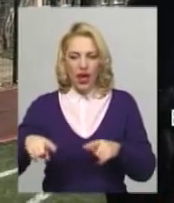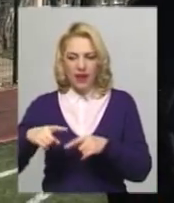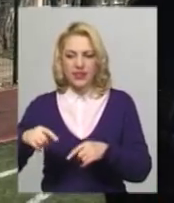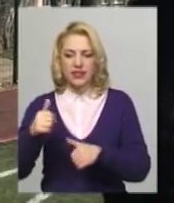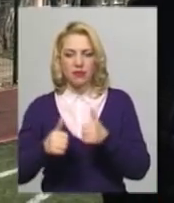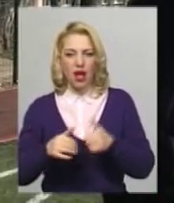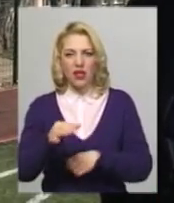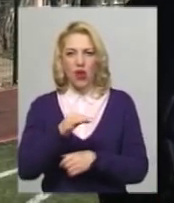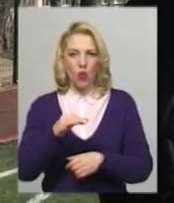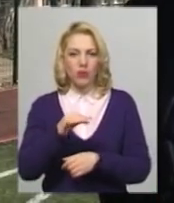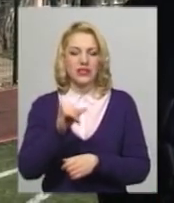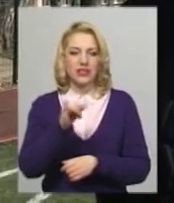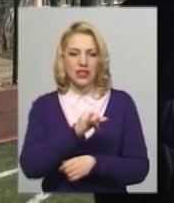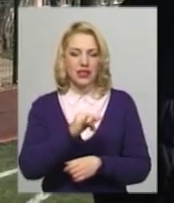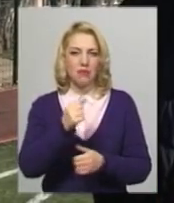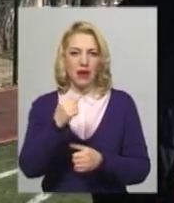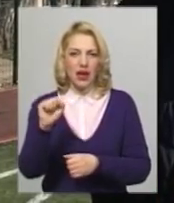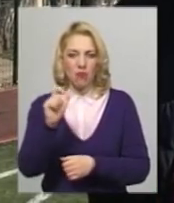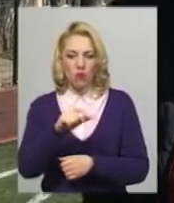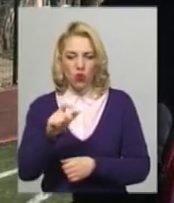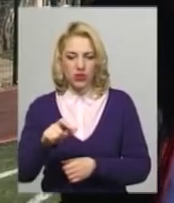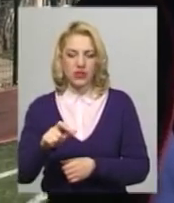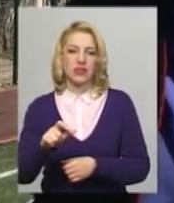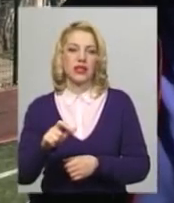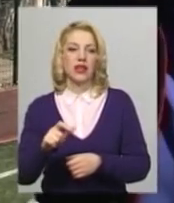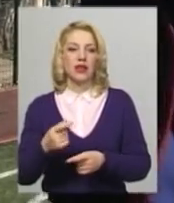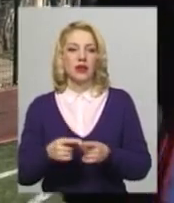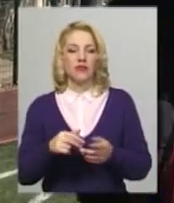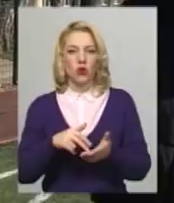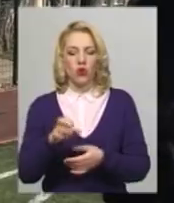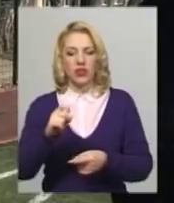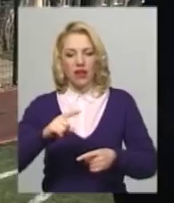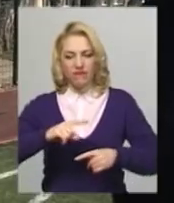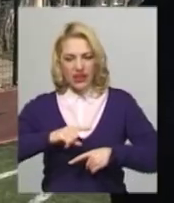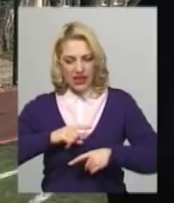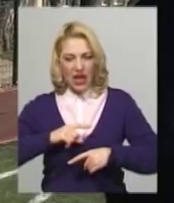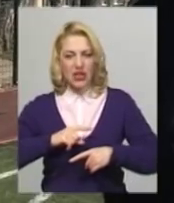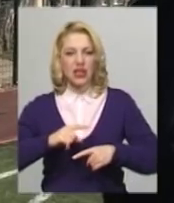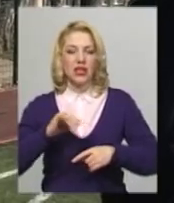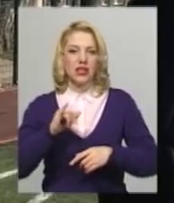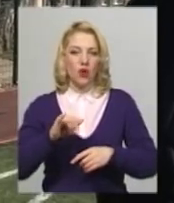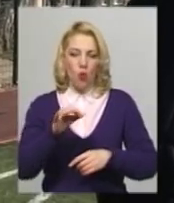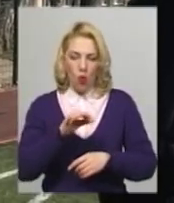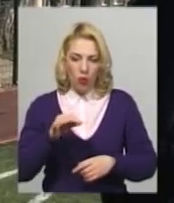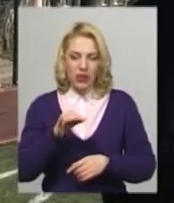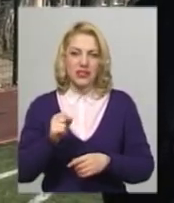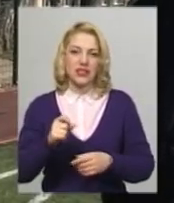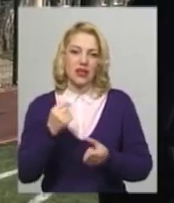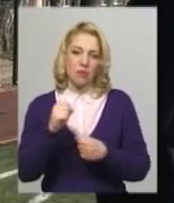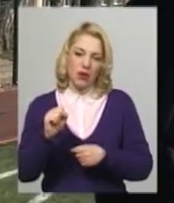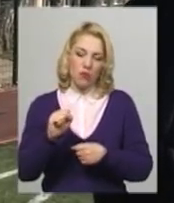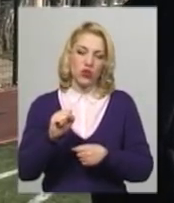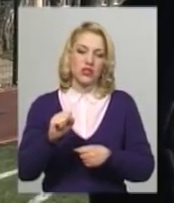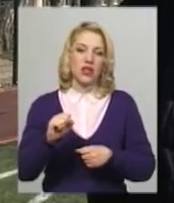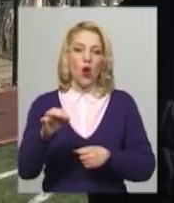і переможці зональних змагань виходять на фінальні змагання області. І вже переможці обласних змагань виходять